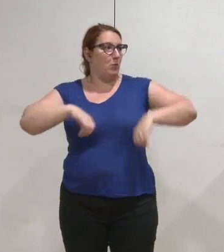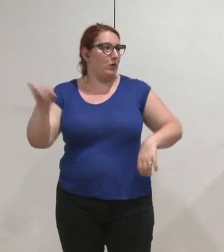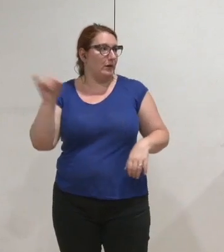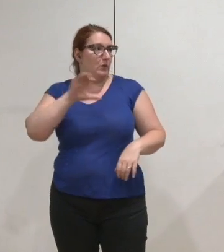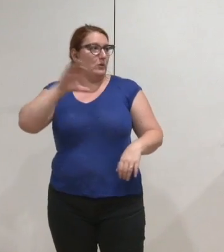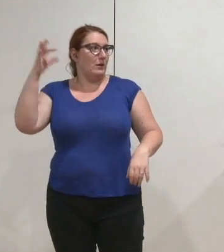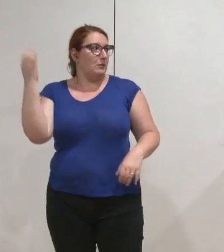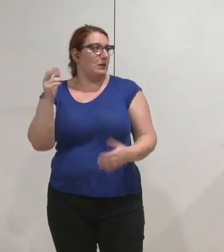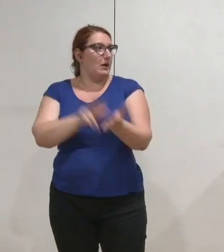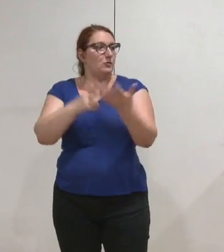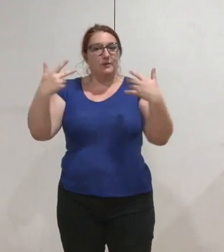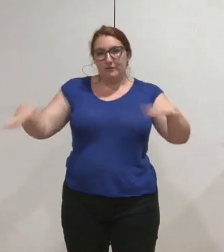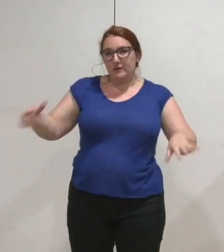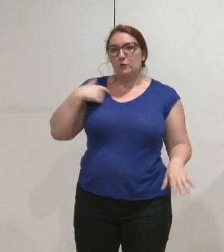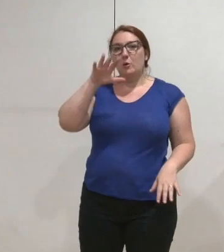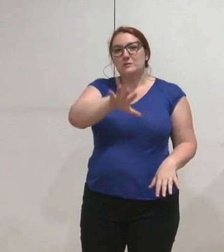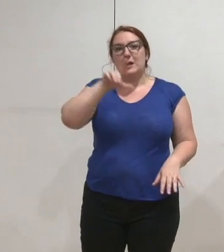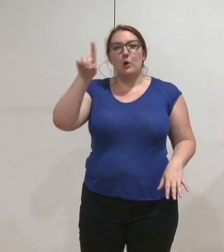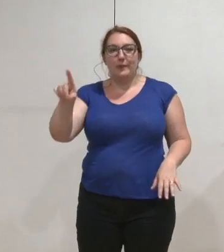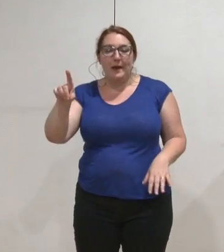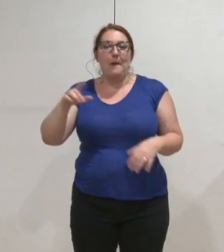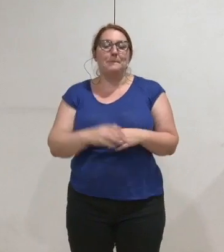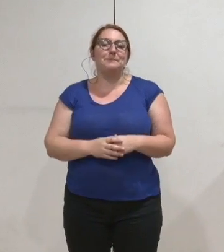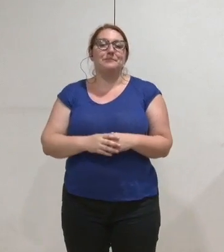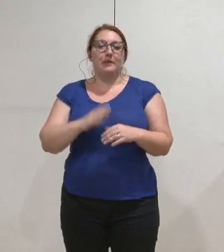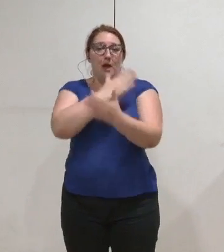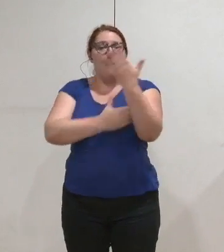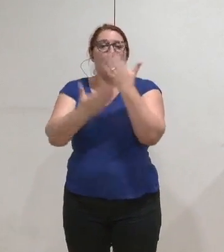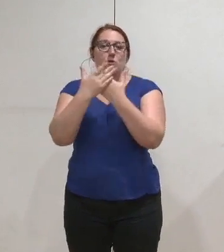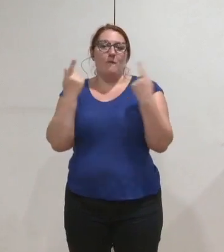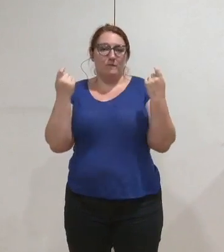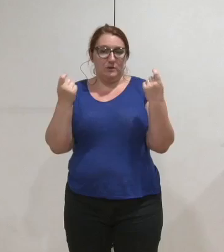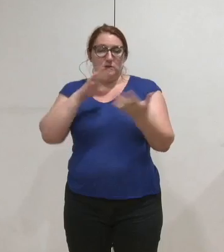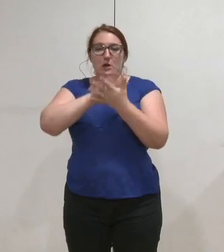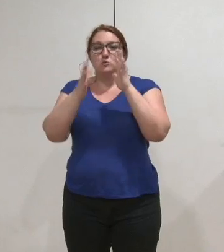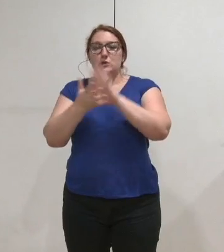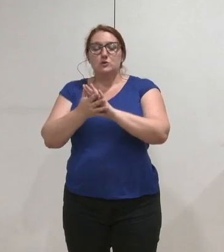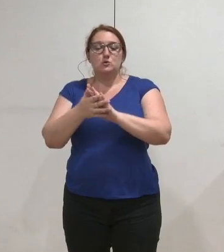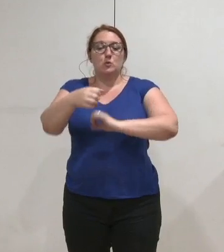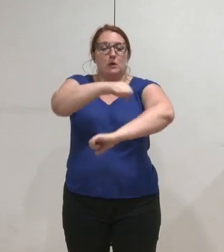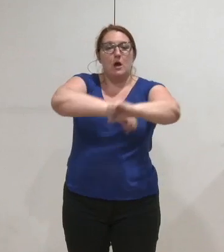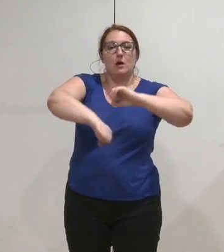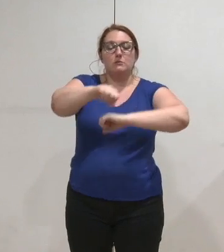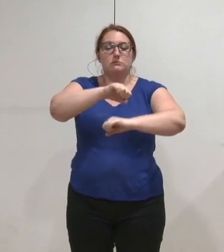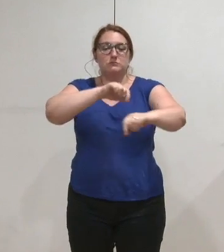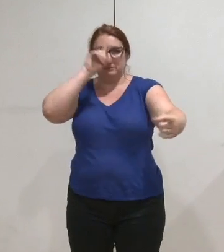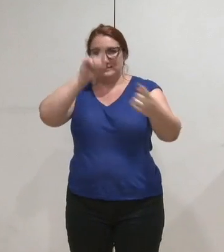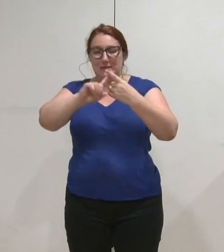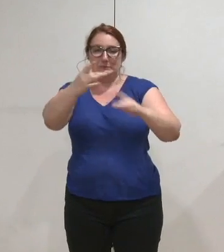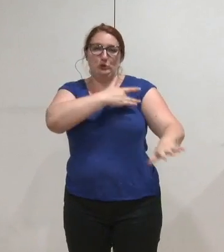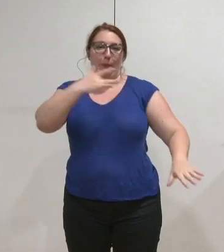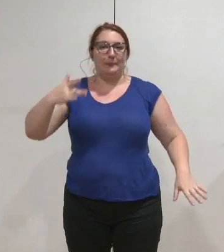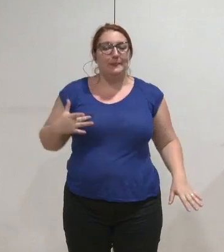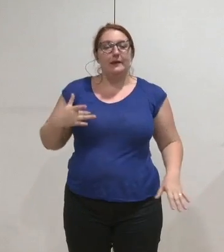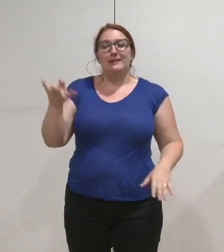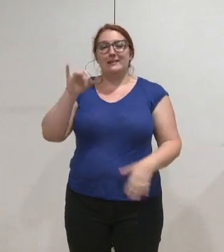délibération adoptée la 51 des avenants financiers avec des associations menant des action de santé qui